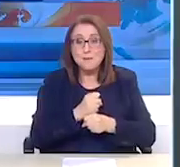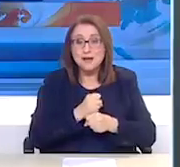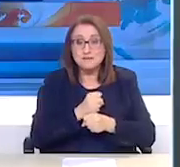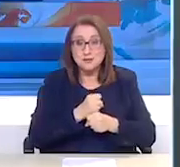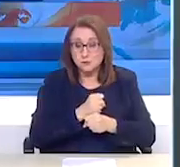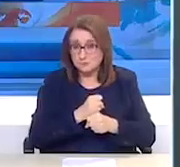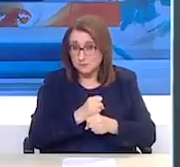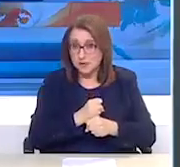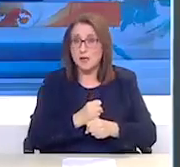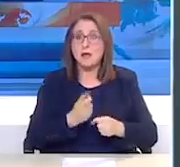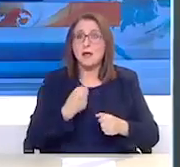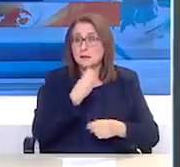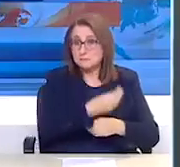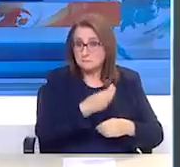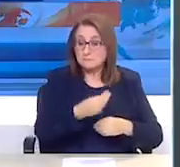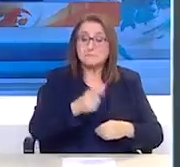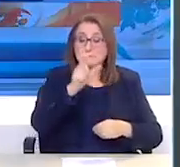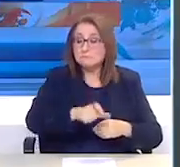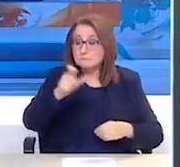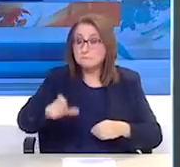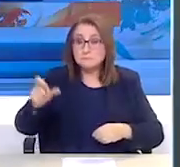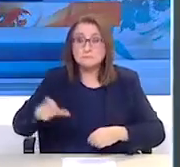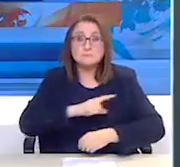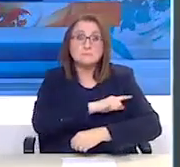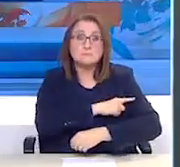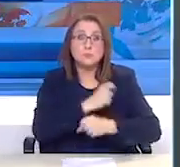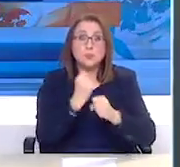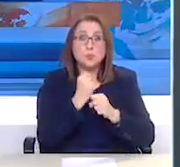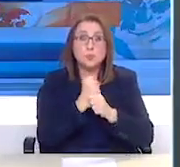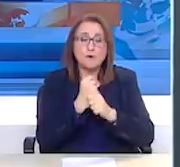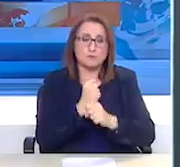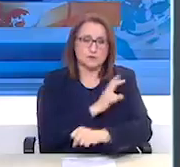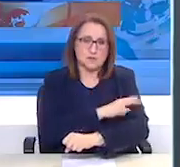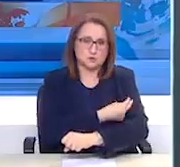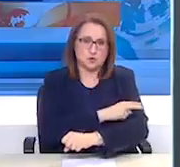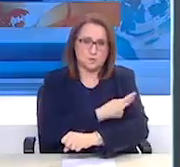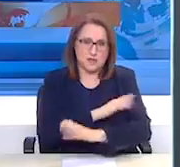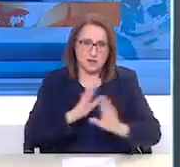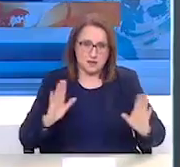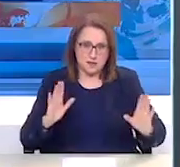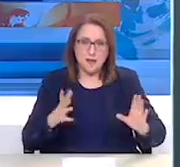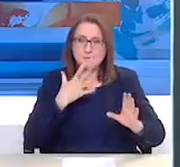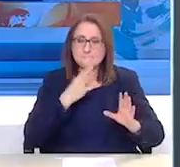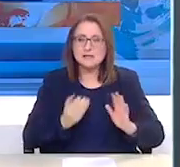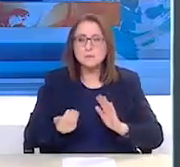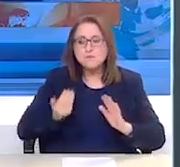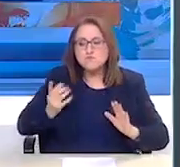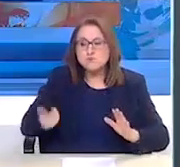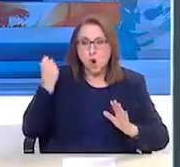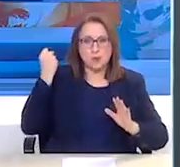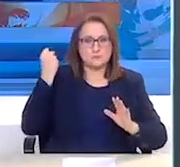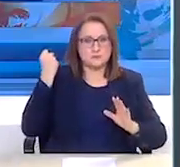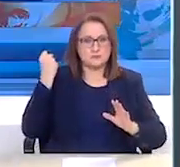μετεκθεσιακής προφύλαξης σε υγειονομικούς που εργάζονται σε νοσοκομεία αναφοράς για το νέο ιό. Εδώ, πρέπει να πω πως, όπως